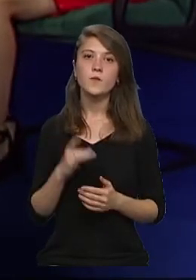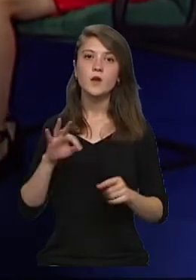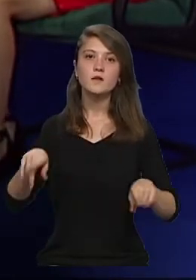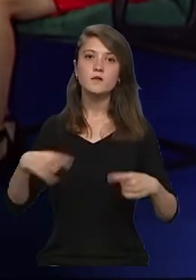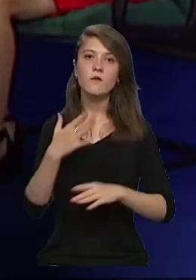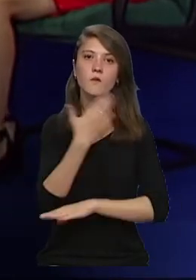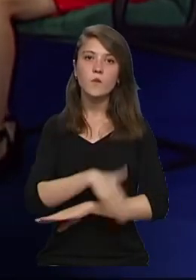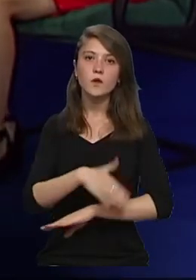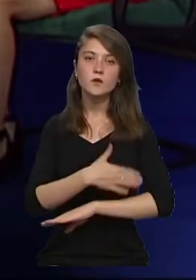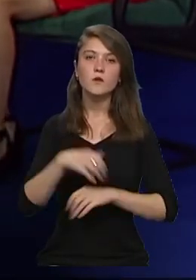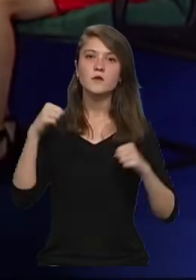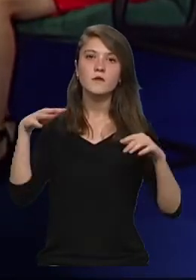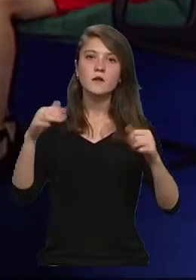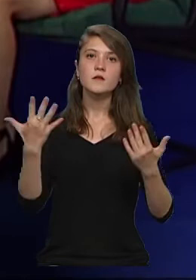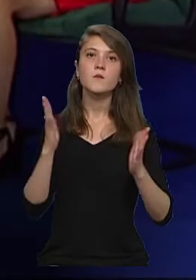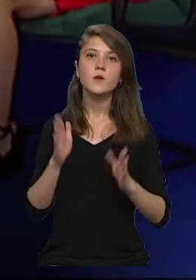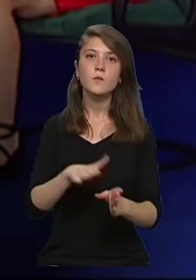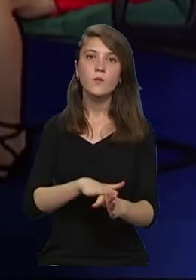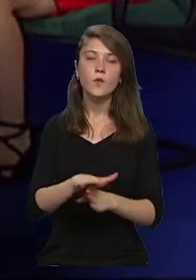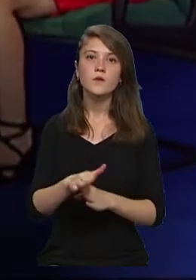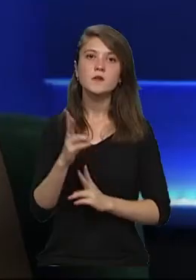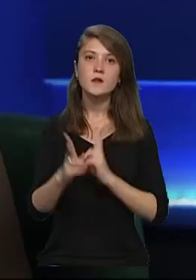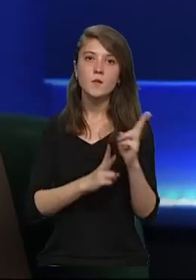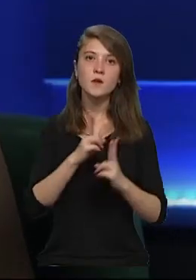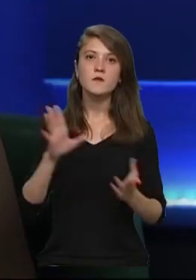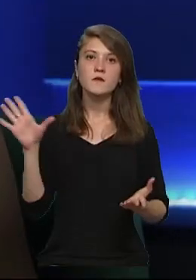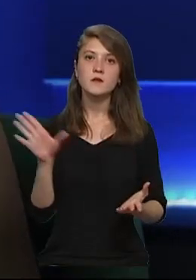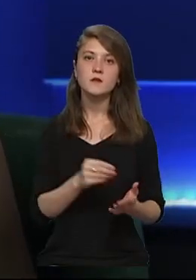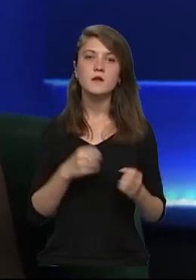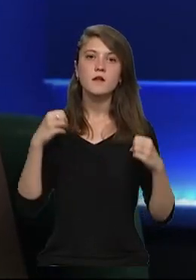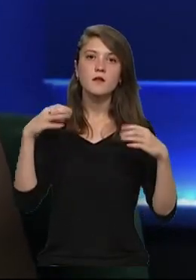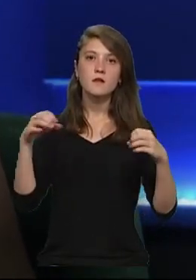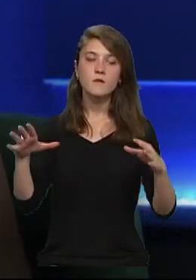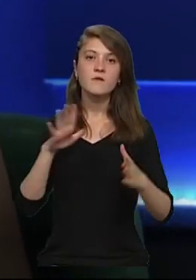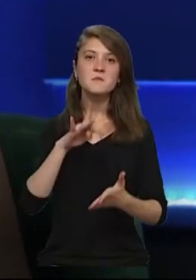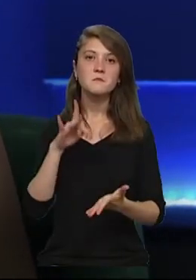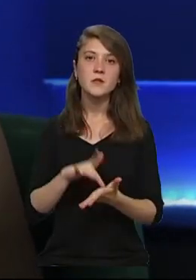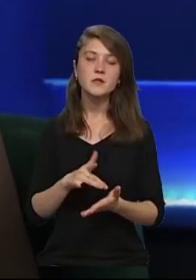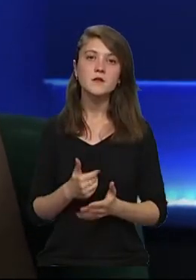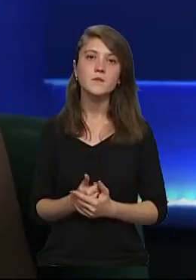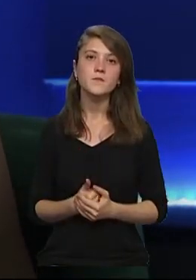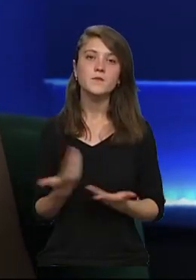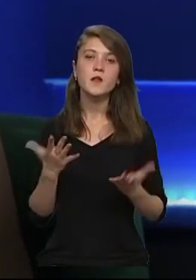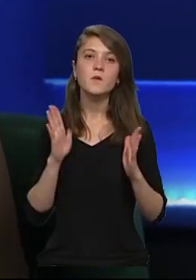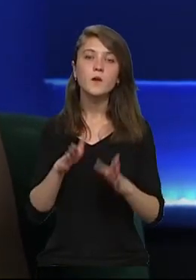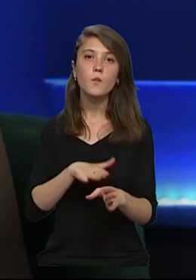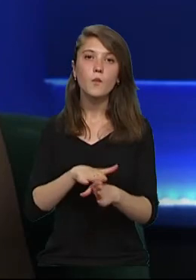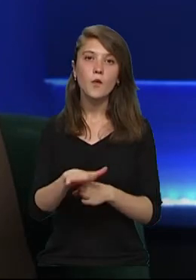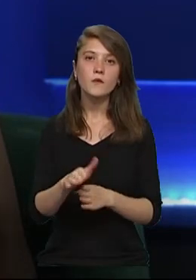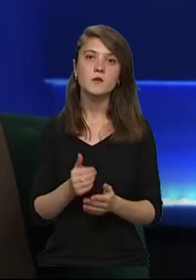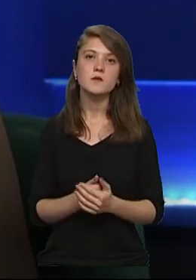реконструкції вуличного освітлення, де буде повністю замінені всі LED-ліхтарі в місті, де буде